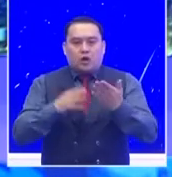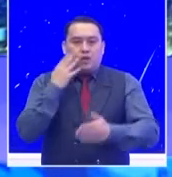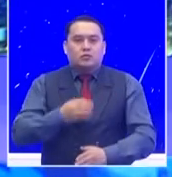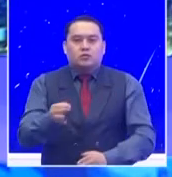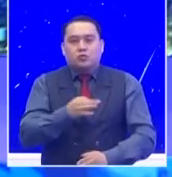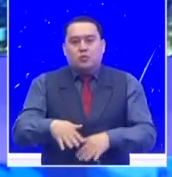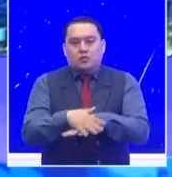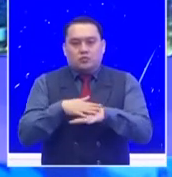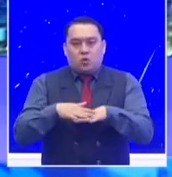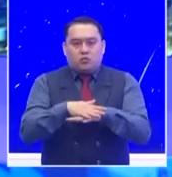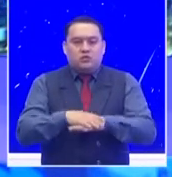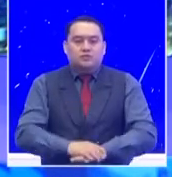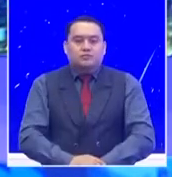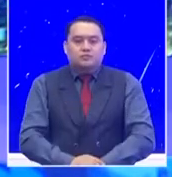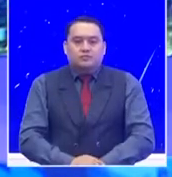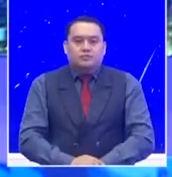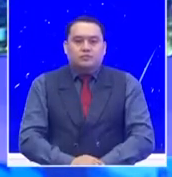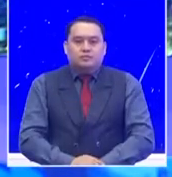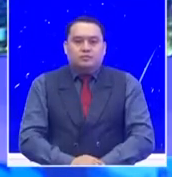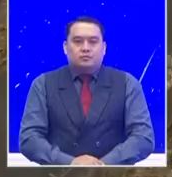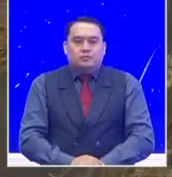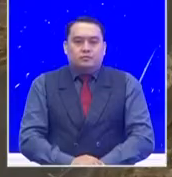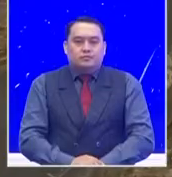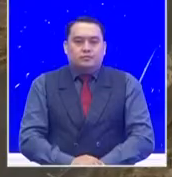встретилась с животноводами Алматинской области.